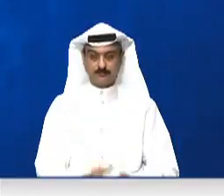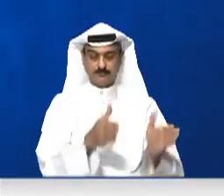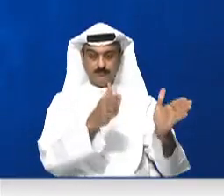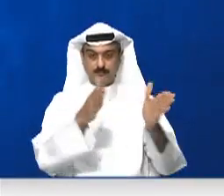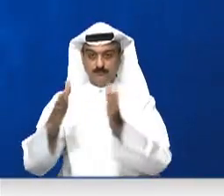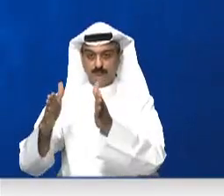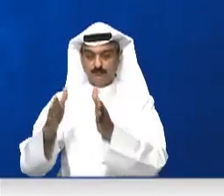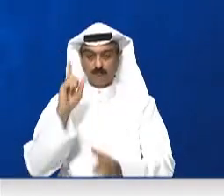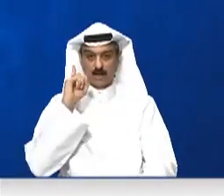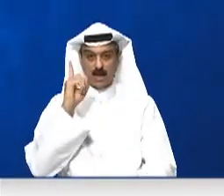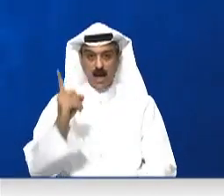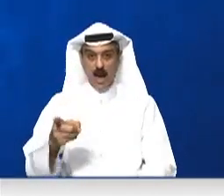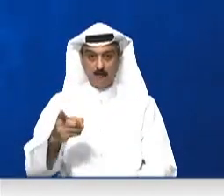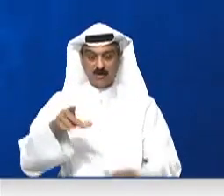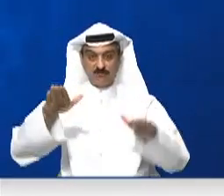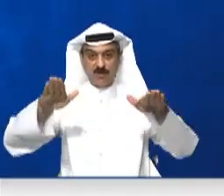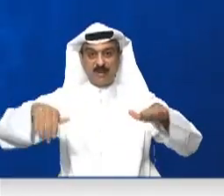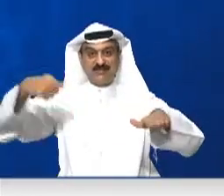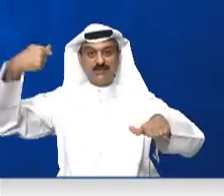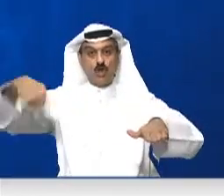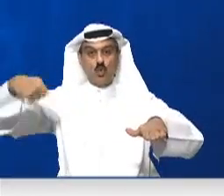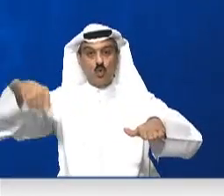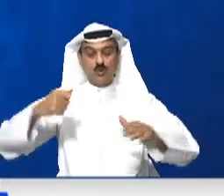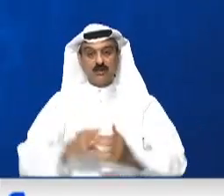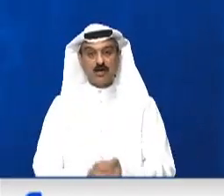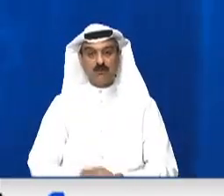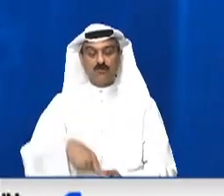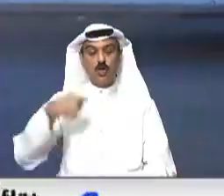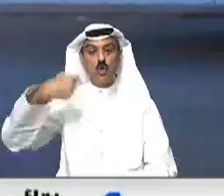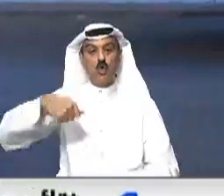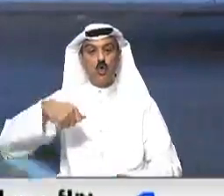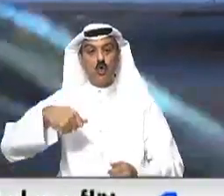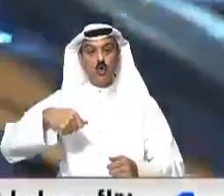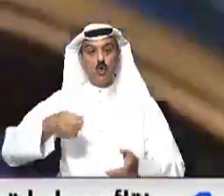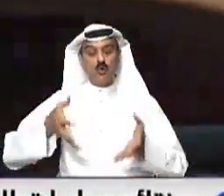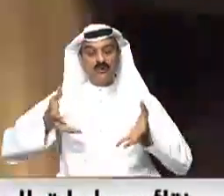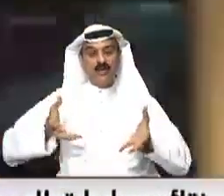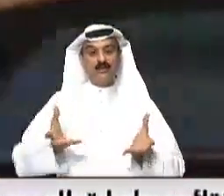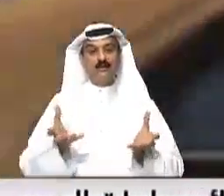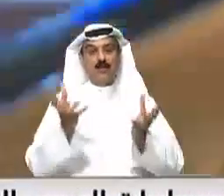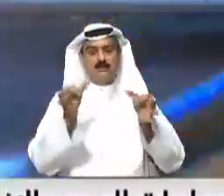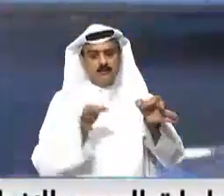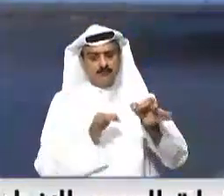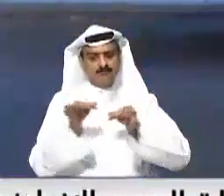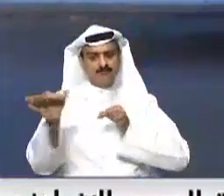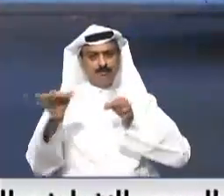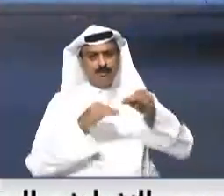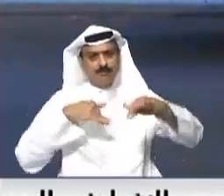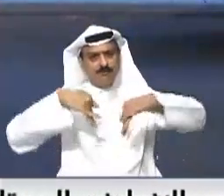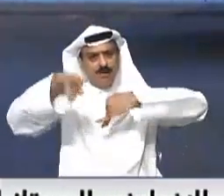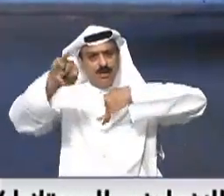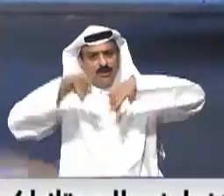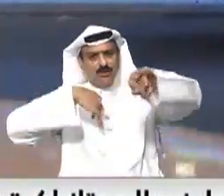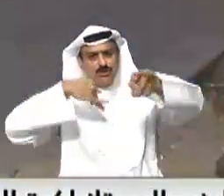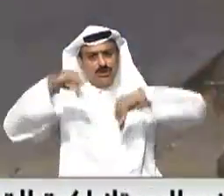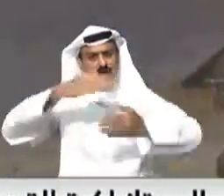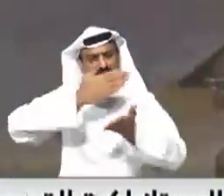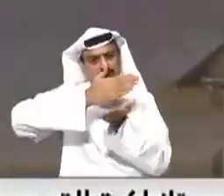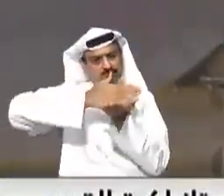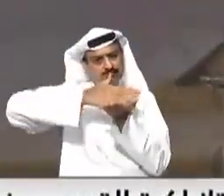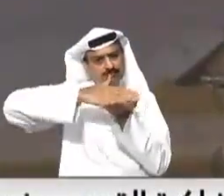تنفيذاً لتوجيهات مجلس الوزراء، دشنت وزارة الأشغال العامة اليوم خطة معالجة الطرق في محافظات البلاد